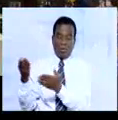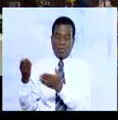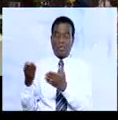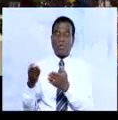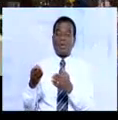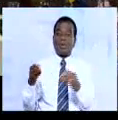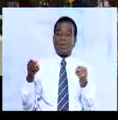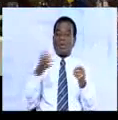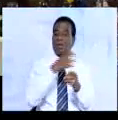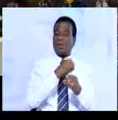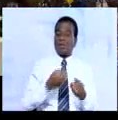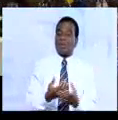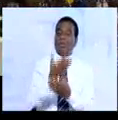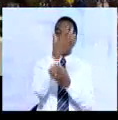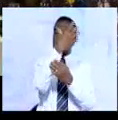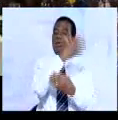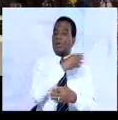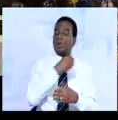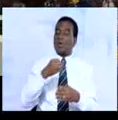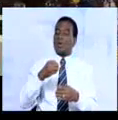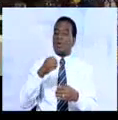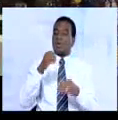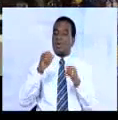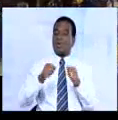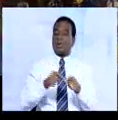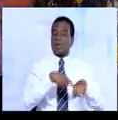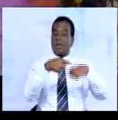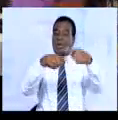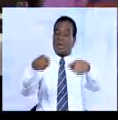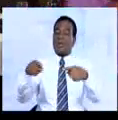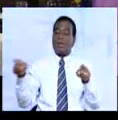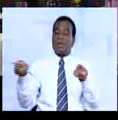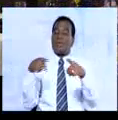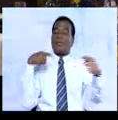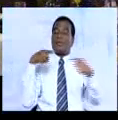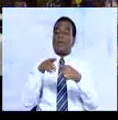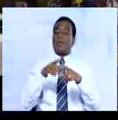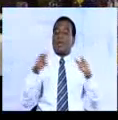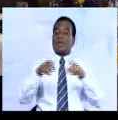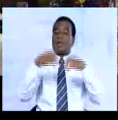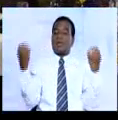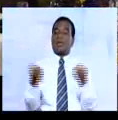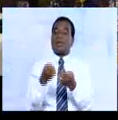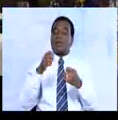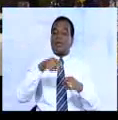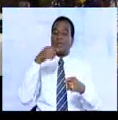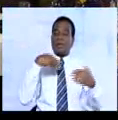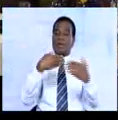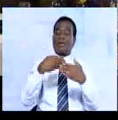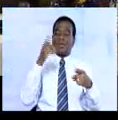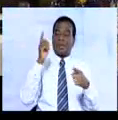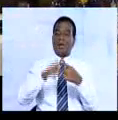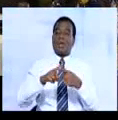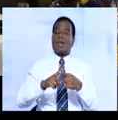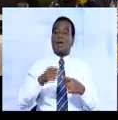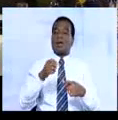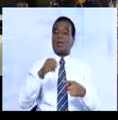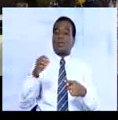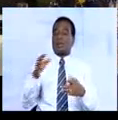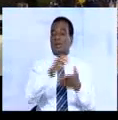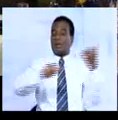PME grandissent et puissent migrer vers les moyennes et grandes entreprises, il fallait arriver à lever